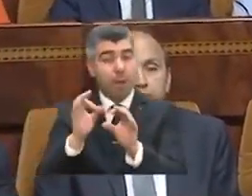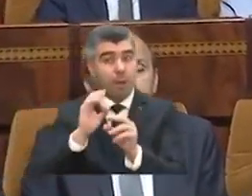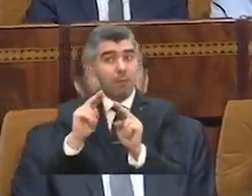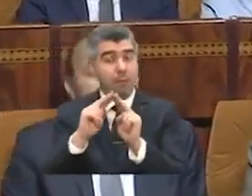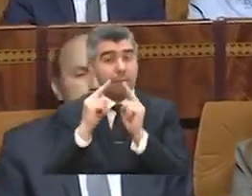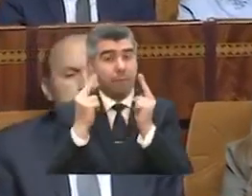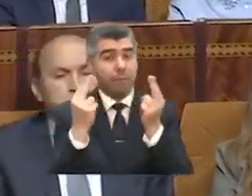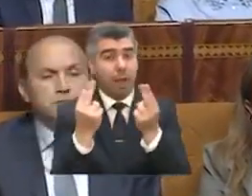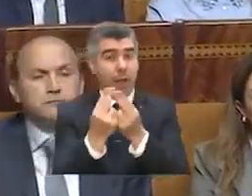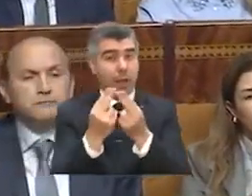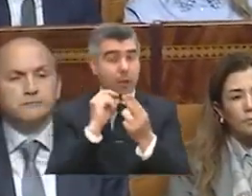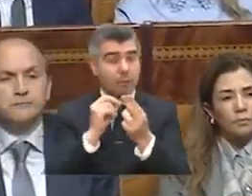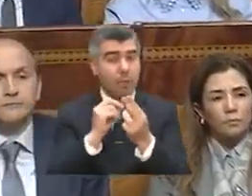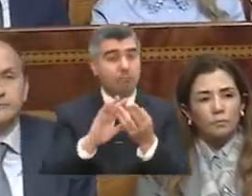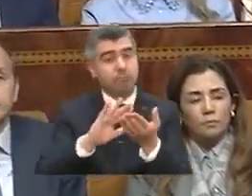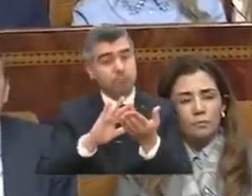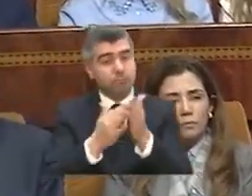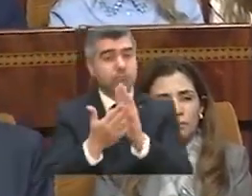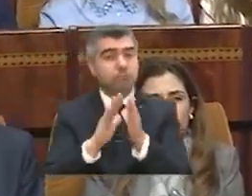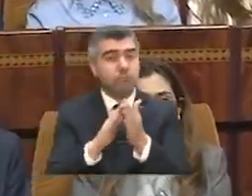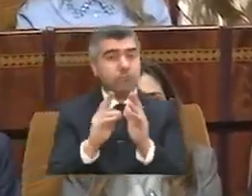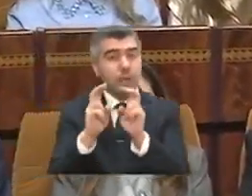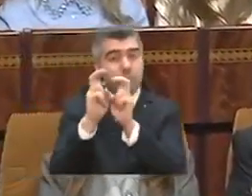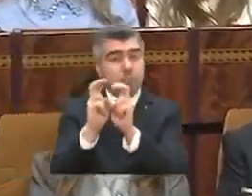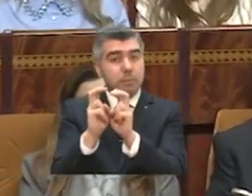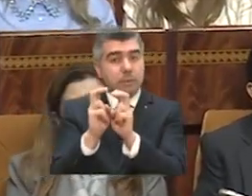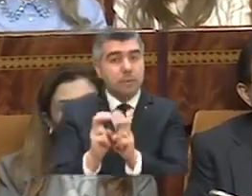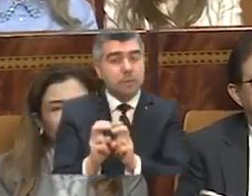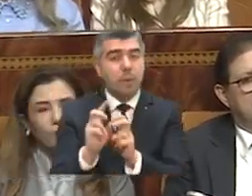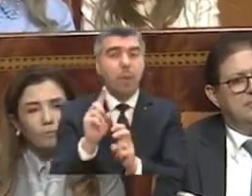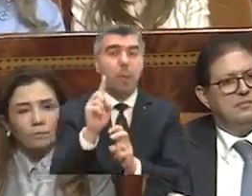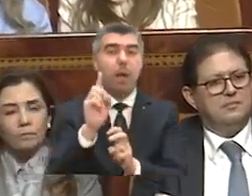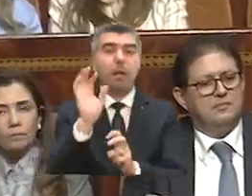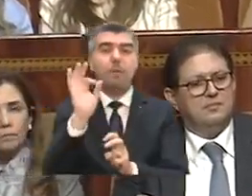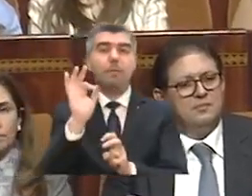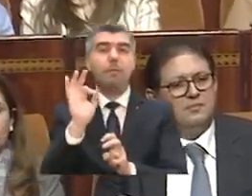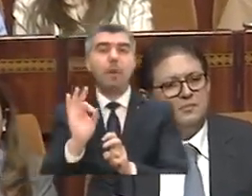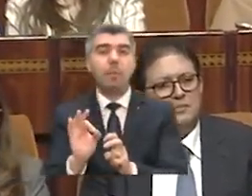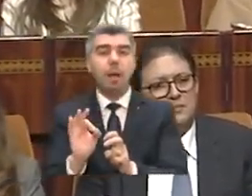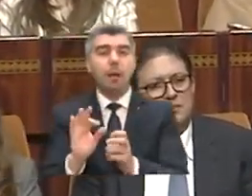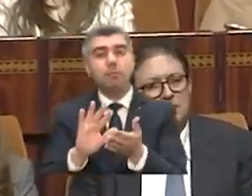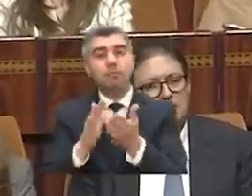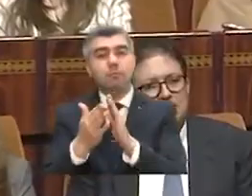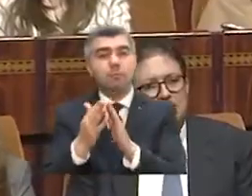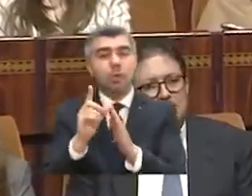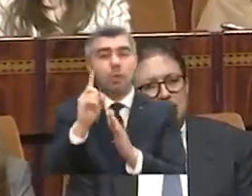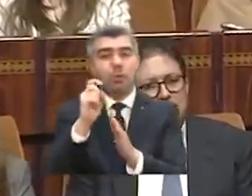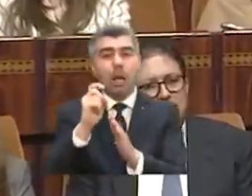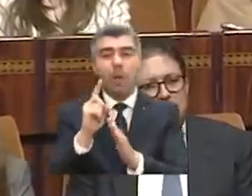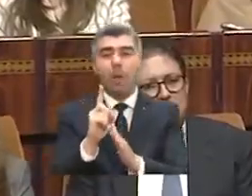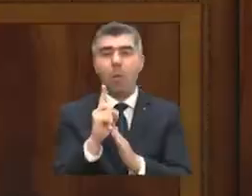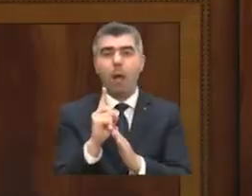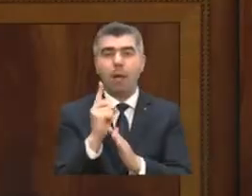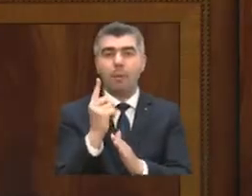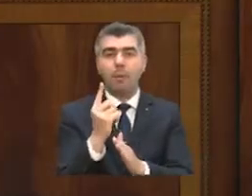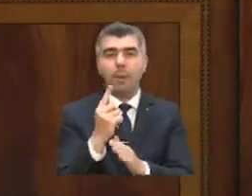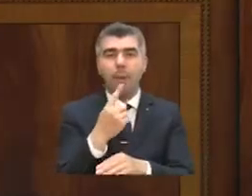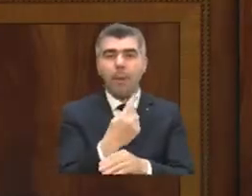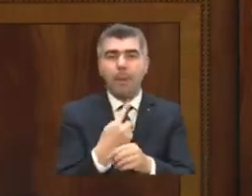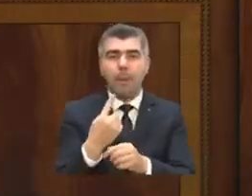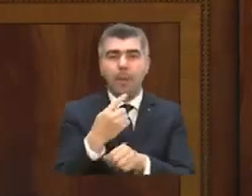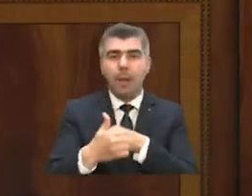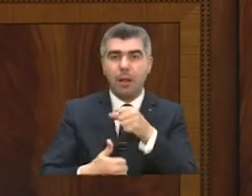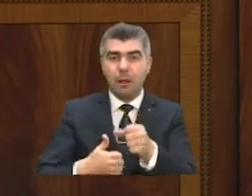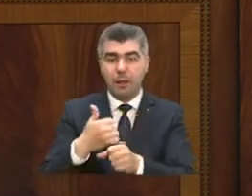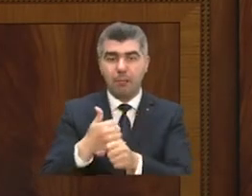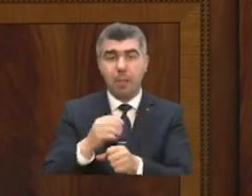العالمي سيتراجع بحوالي نقطة مقارنة مع توقعات بداية شهر يناير، منتقلاً من